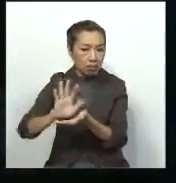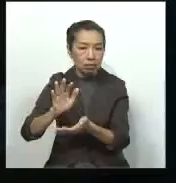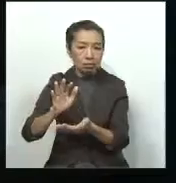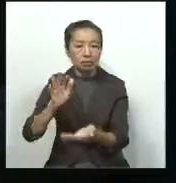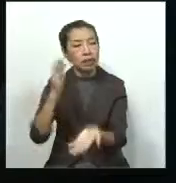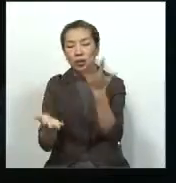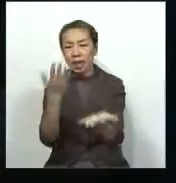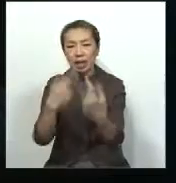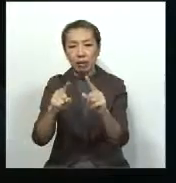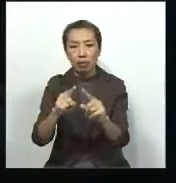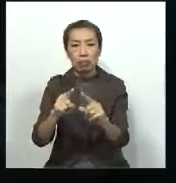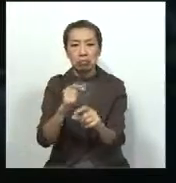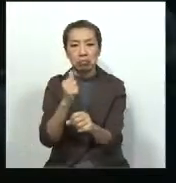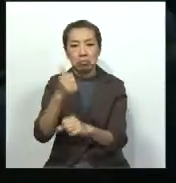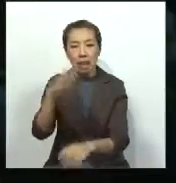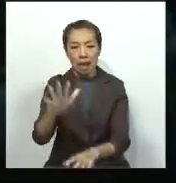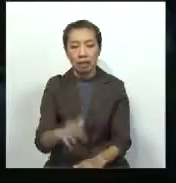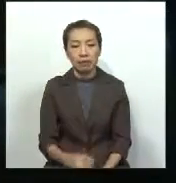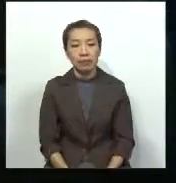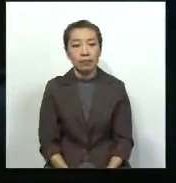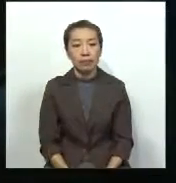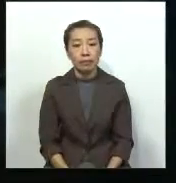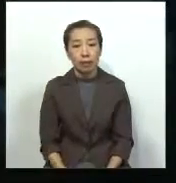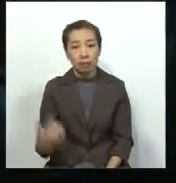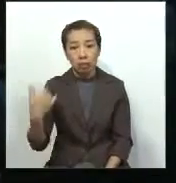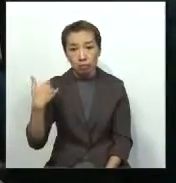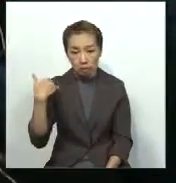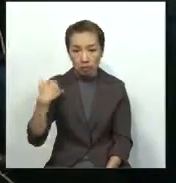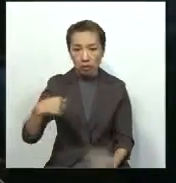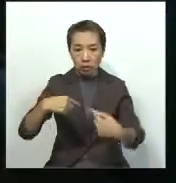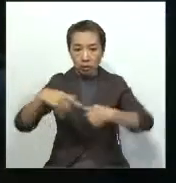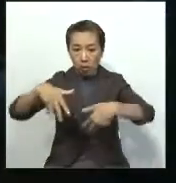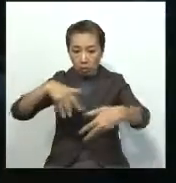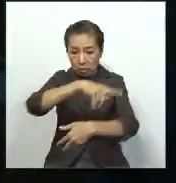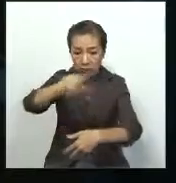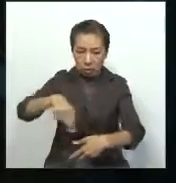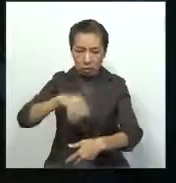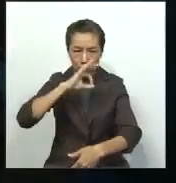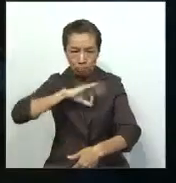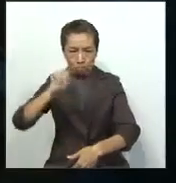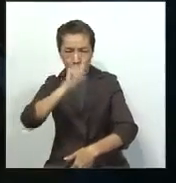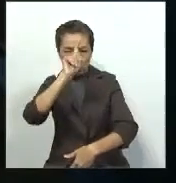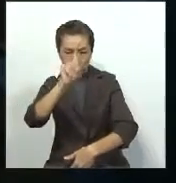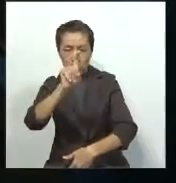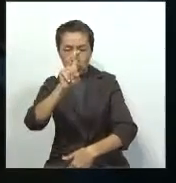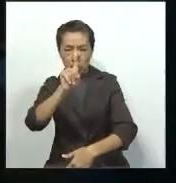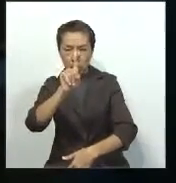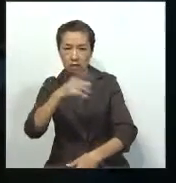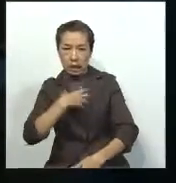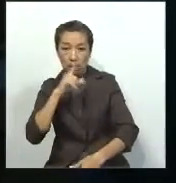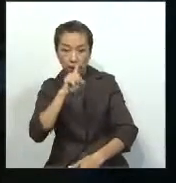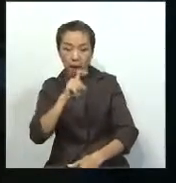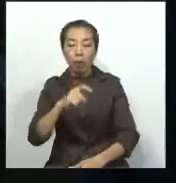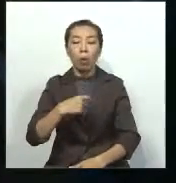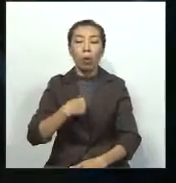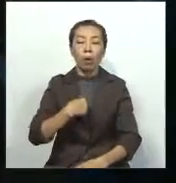ม่ก็ตามเนี่ยคงเป็นไปไม่ได้ประเด็นที่ประชาชนมีความชี้มีความค้างคาใจนี่ผมจะขอแบ่งมาเป็น